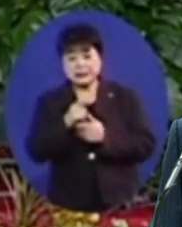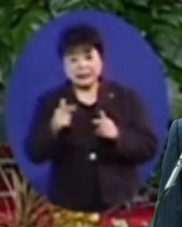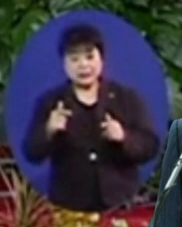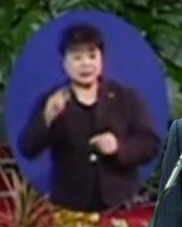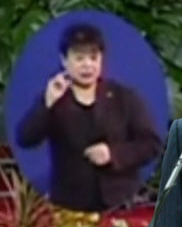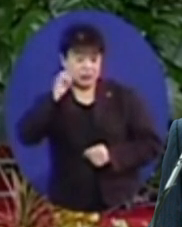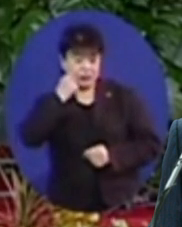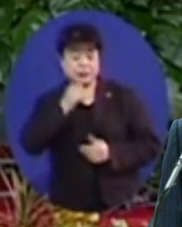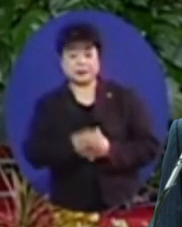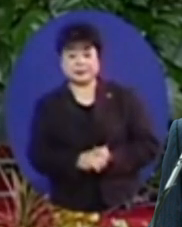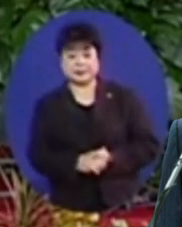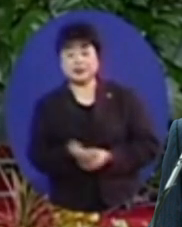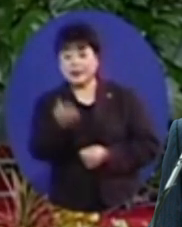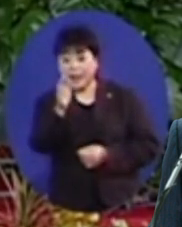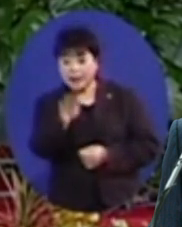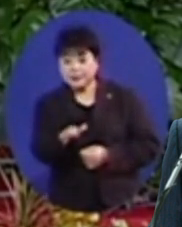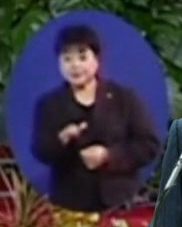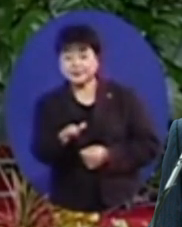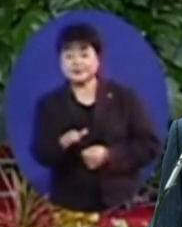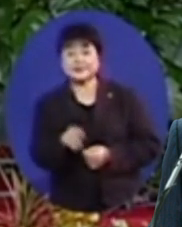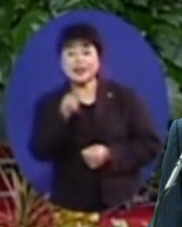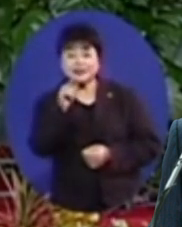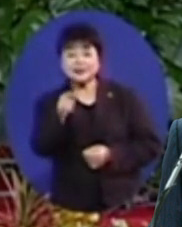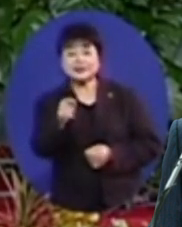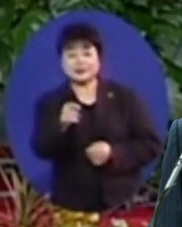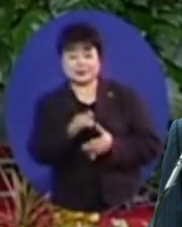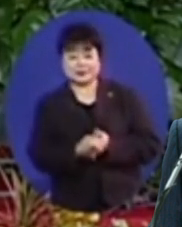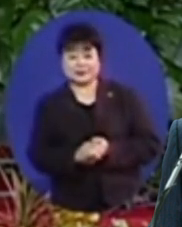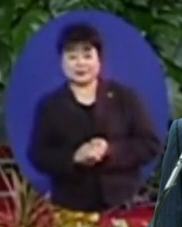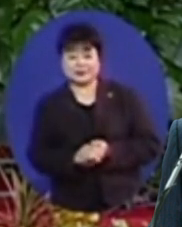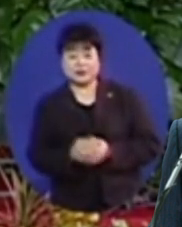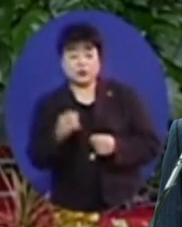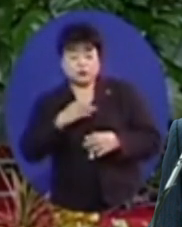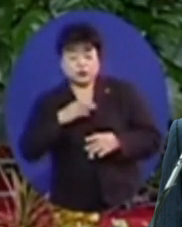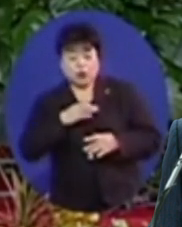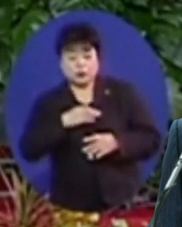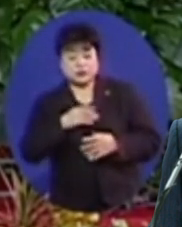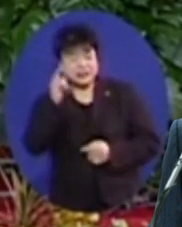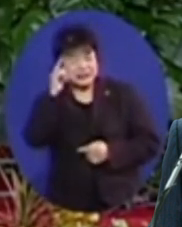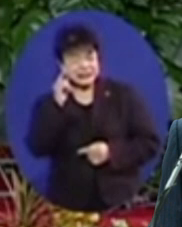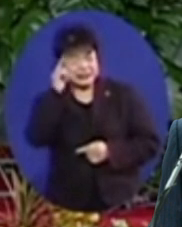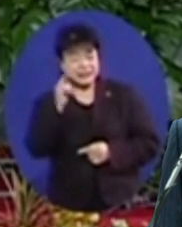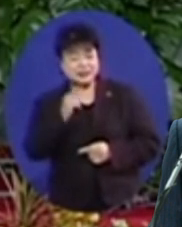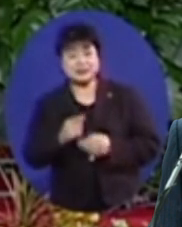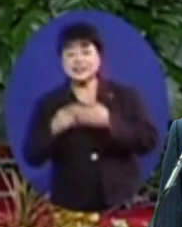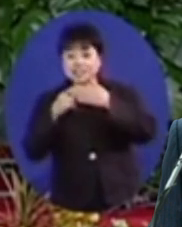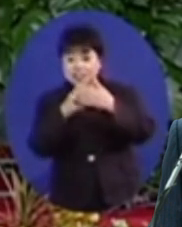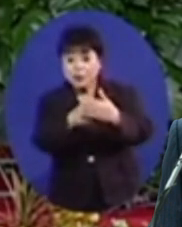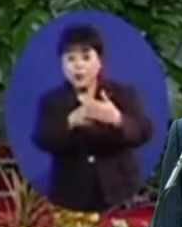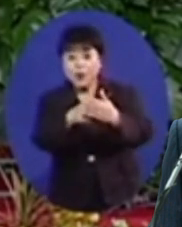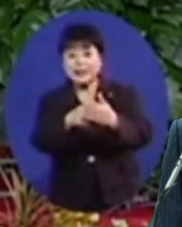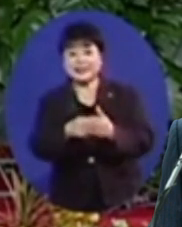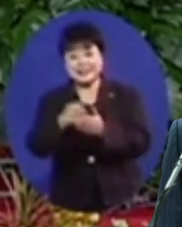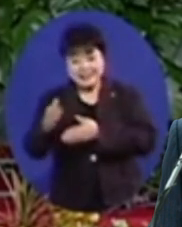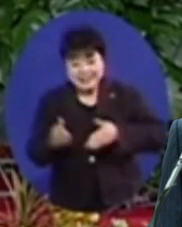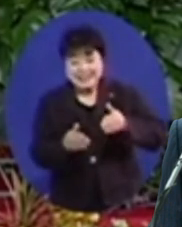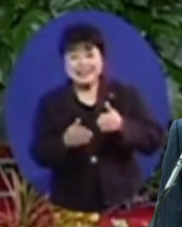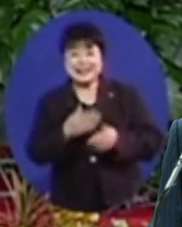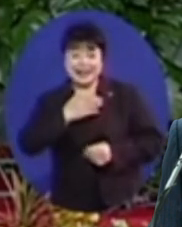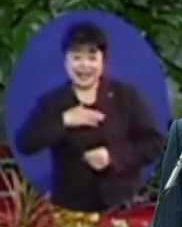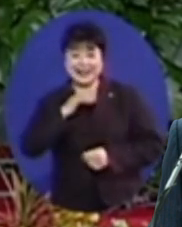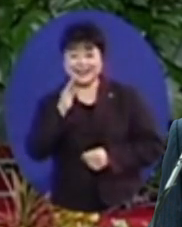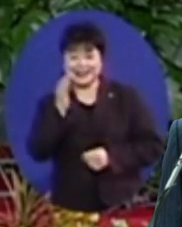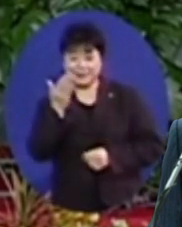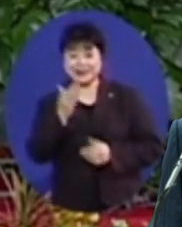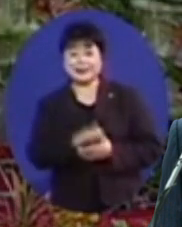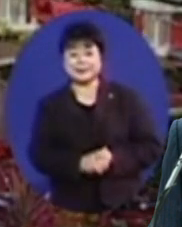수가 없습니다. 그러나 그 공포의 스트레스를 극복하는 길은 알아야